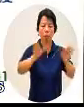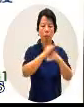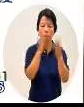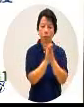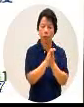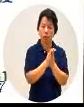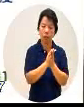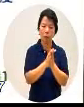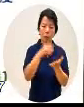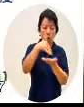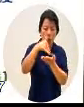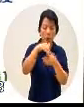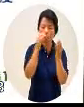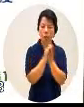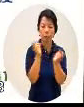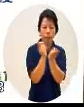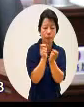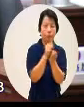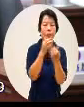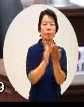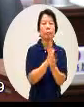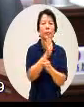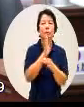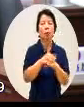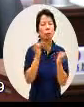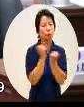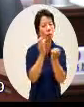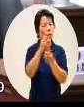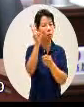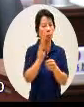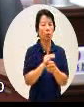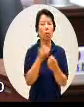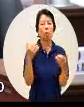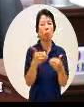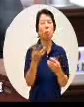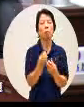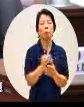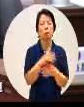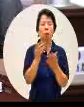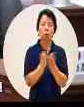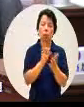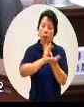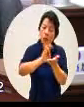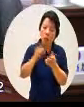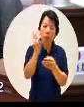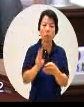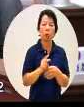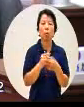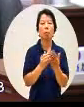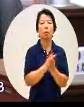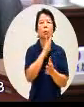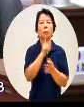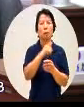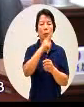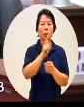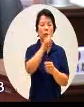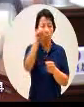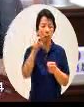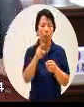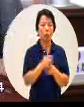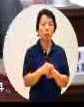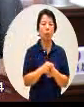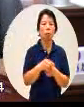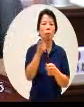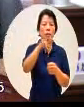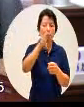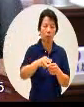接近的所以發電量沒問題那問題出在哪裡了問題出在用電量發電量一天三百三千